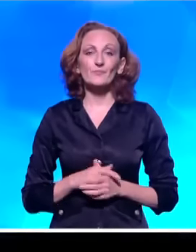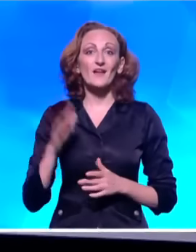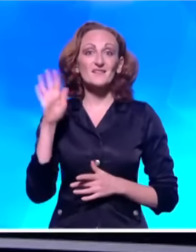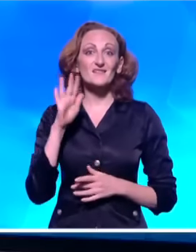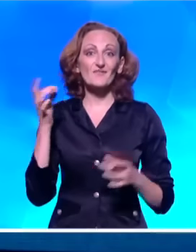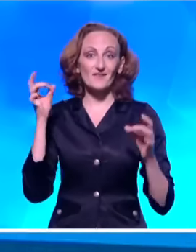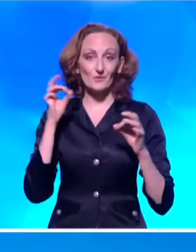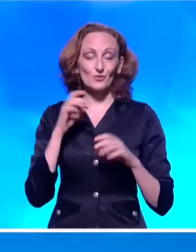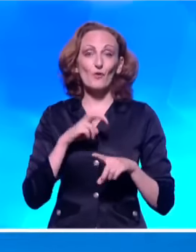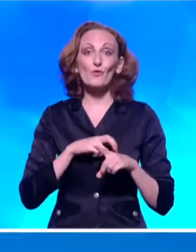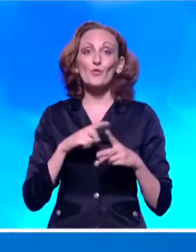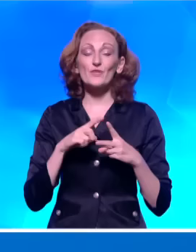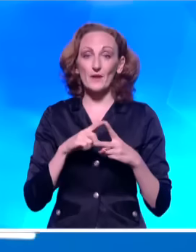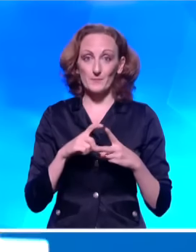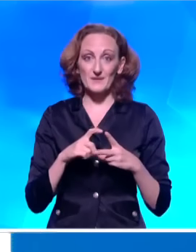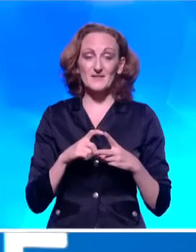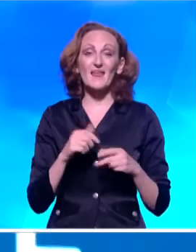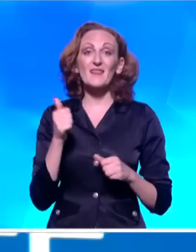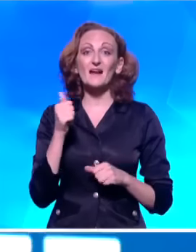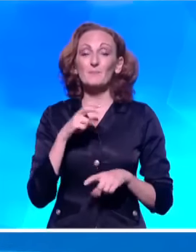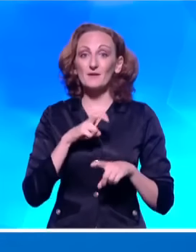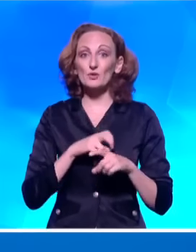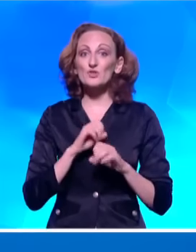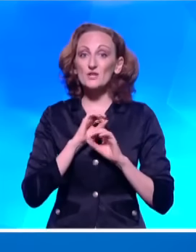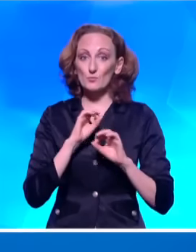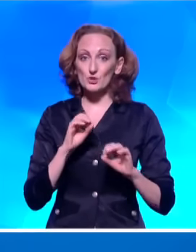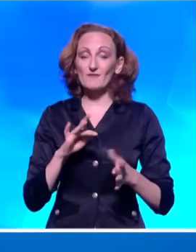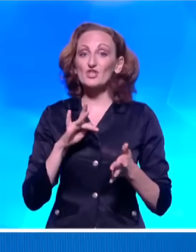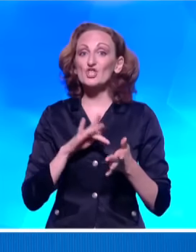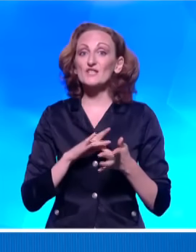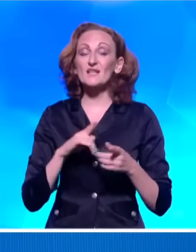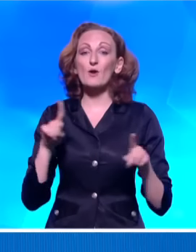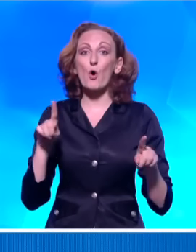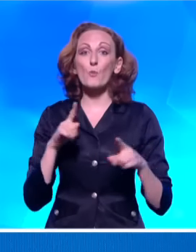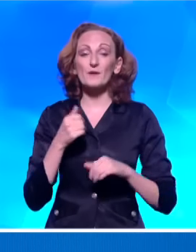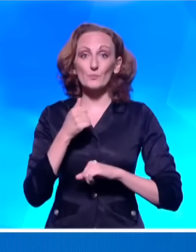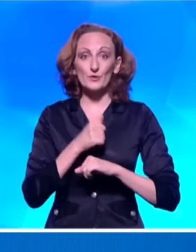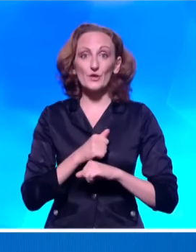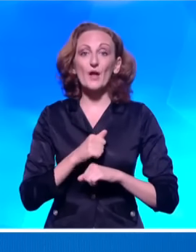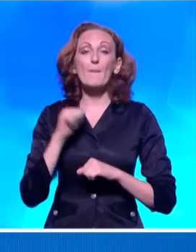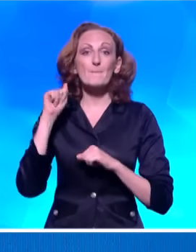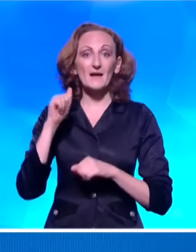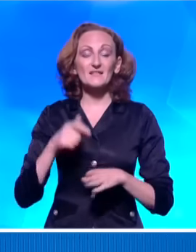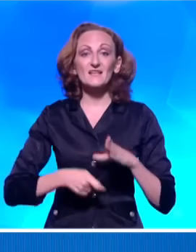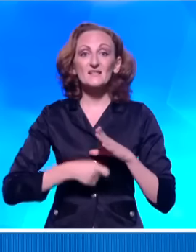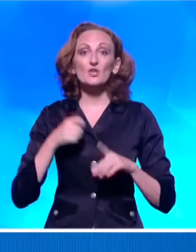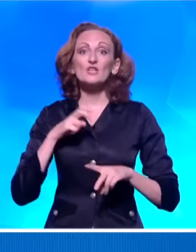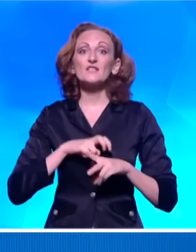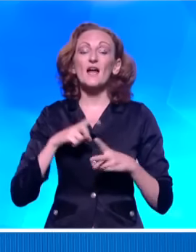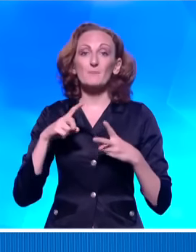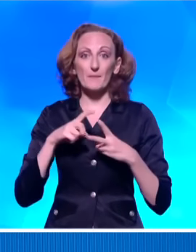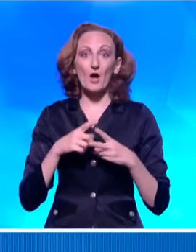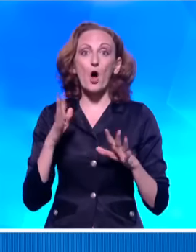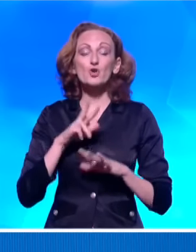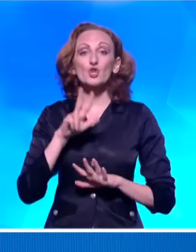Здравейте отново. ДПС на Ахмед Доган съобщи, че на Централно оперативно бюро партията изключва Делян Пеевски и